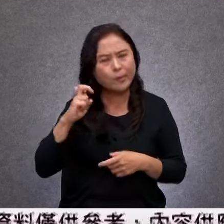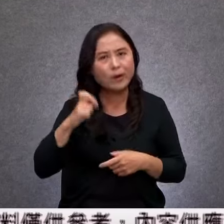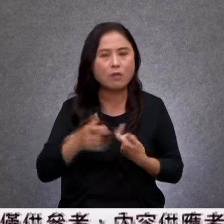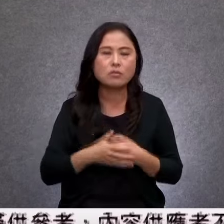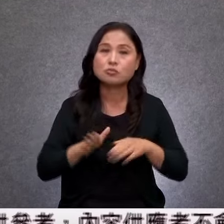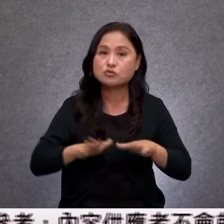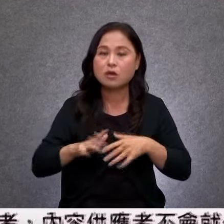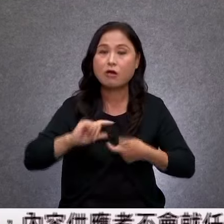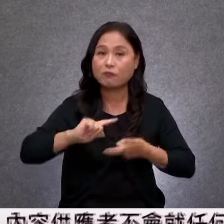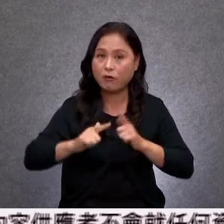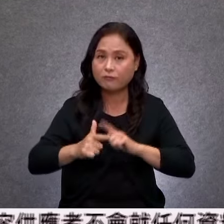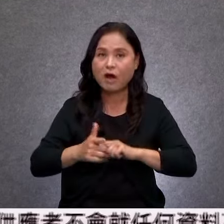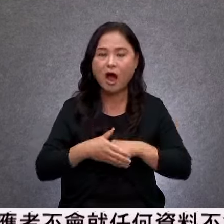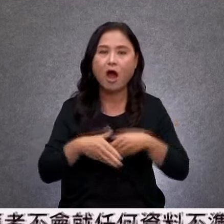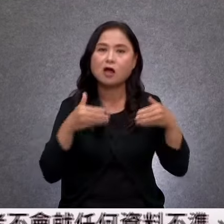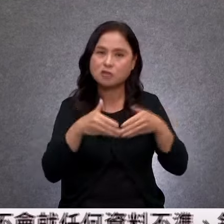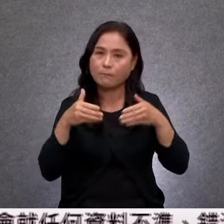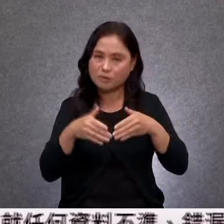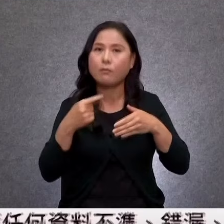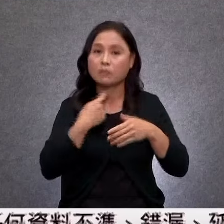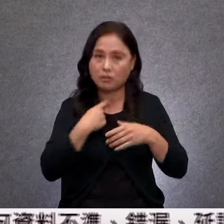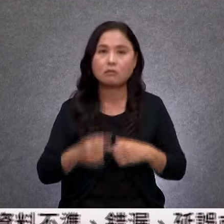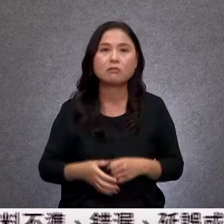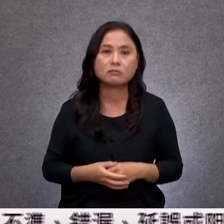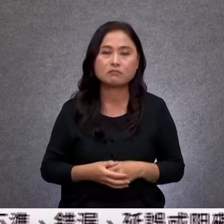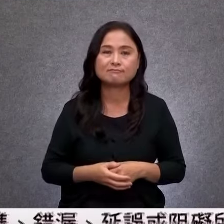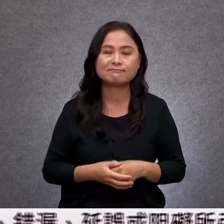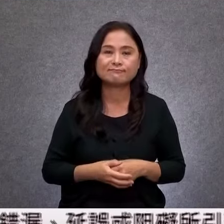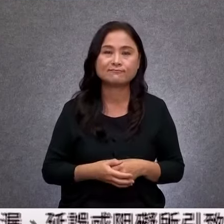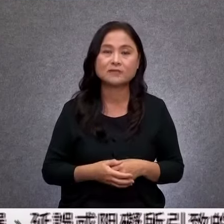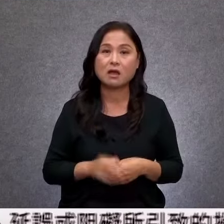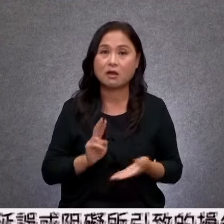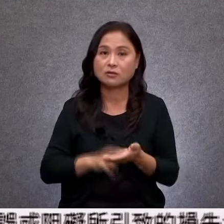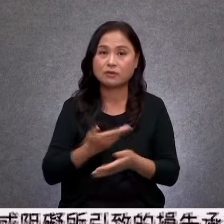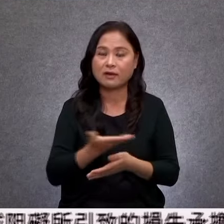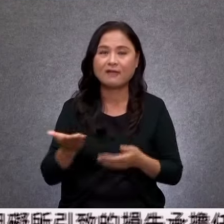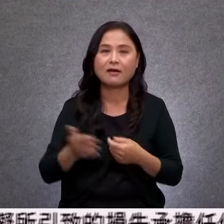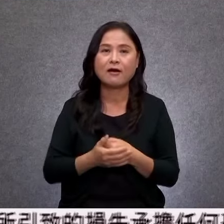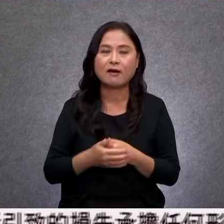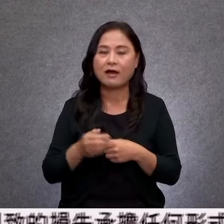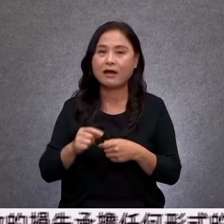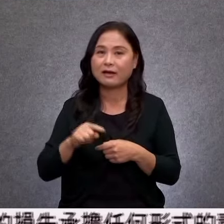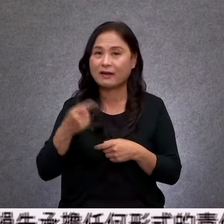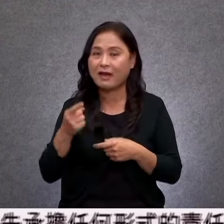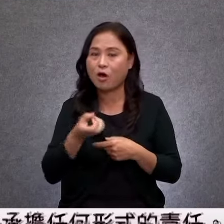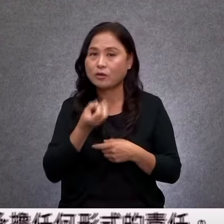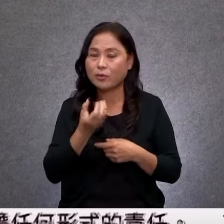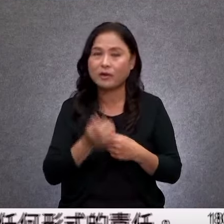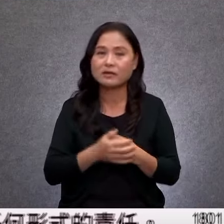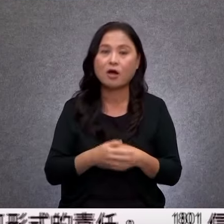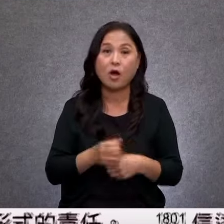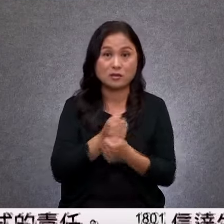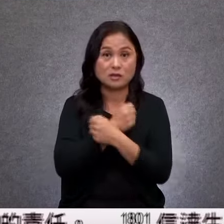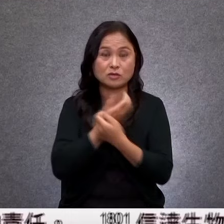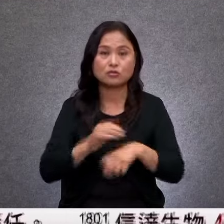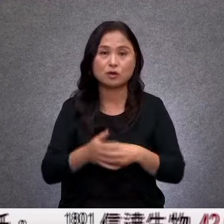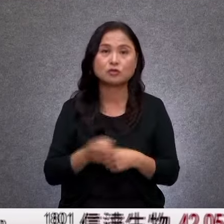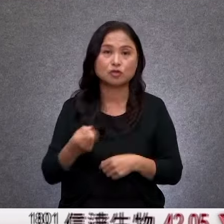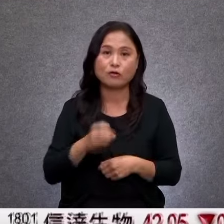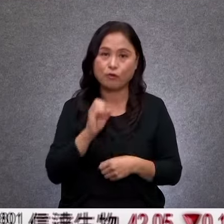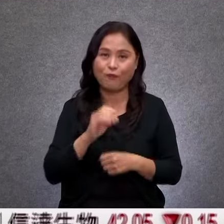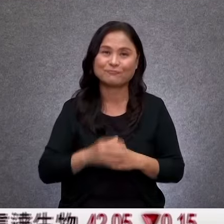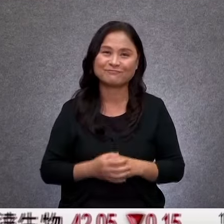樣嘅。我哋個研判同我哋嘅處理方法咧，都係要有針對性嘅。 好，咁相信大家咧仲有其他話